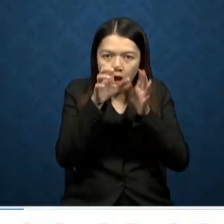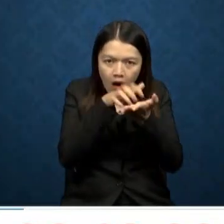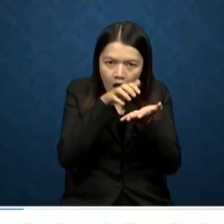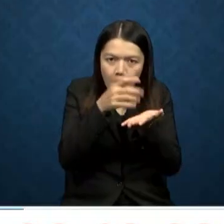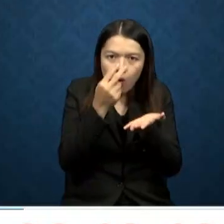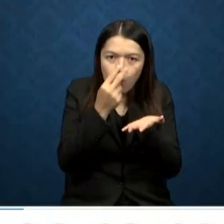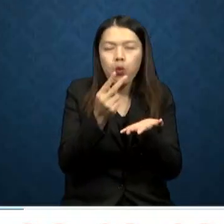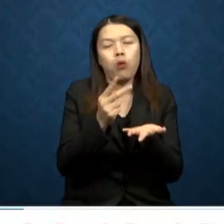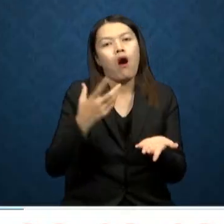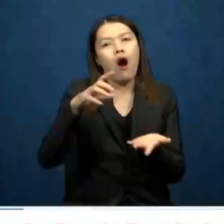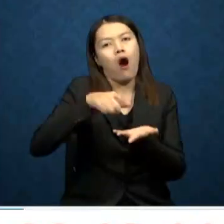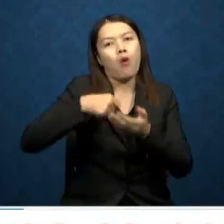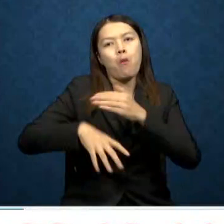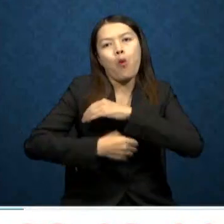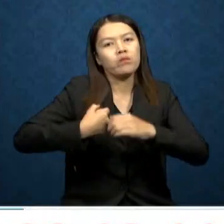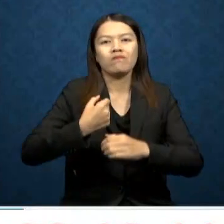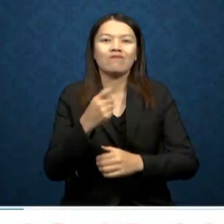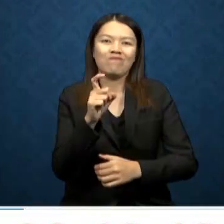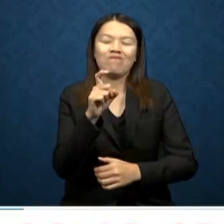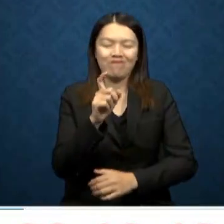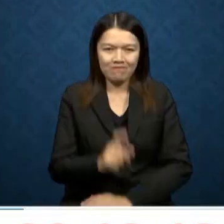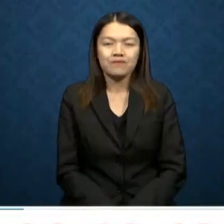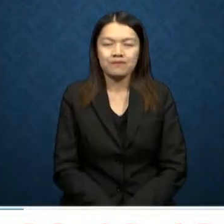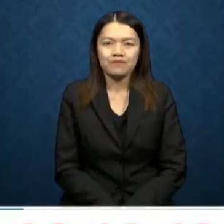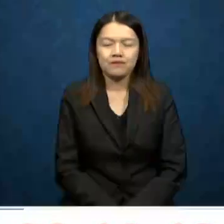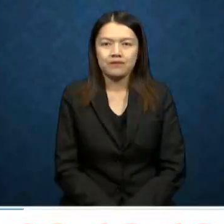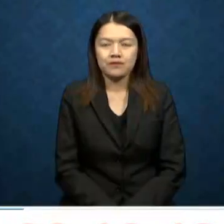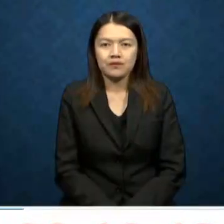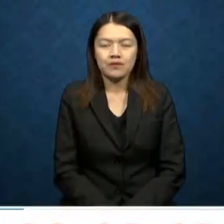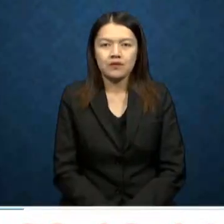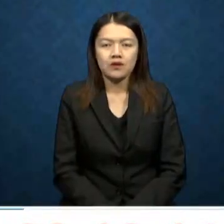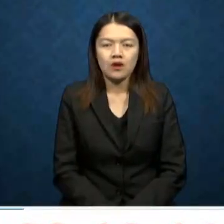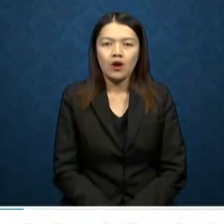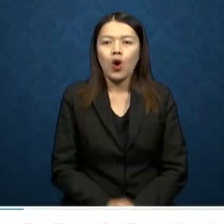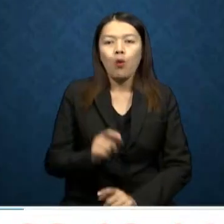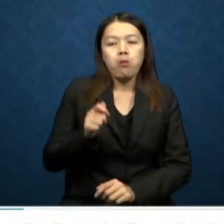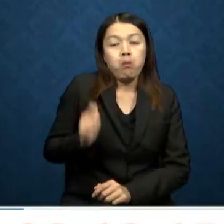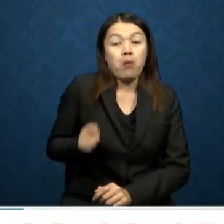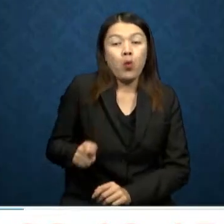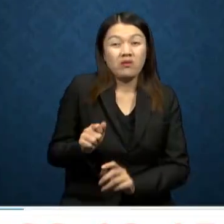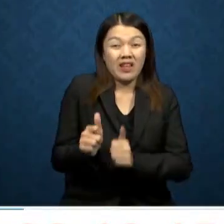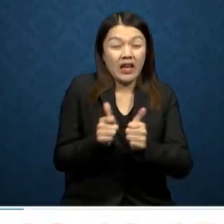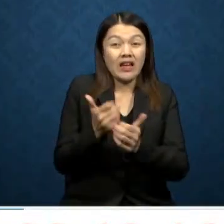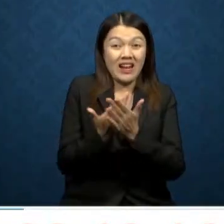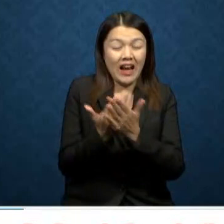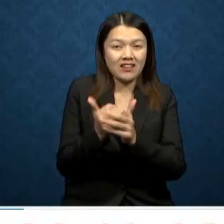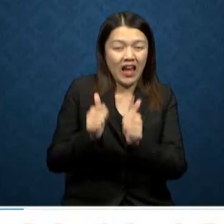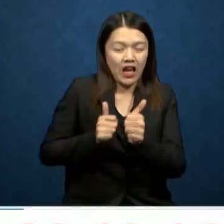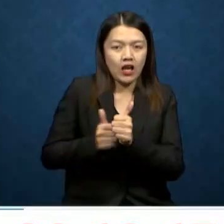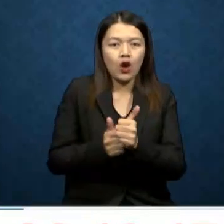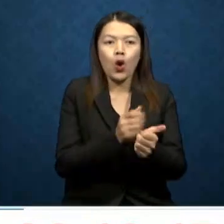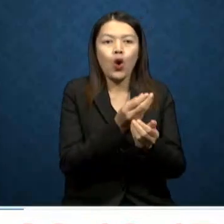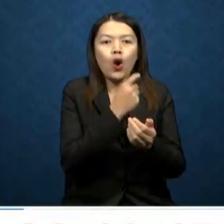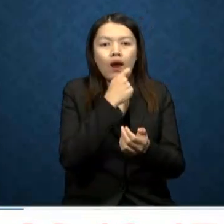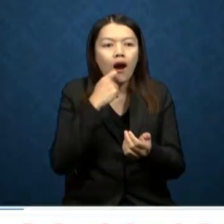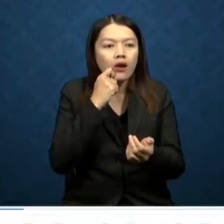นำไปใช้ประโยชน์เมื่อมีการเปิดประมูลจึงให้เจ้าหน้าที่ขอรหัส